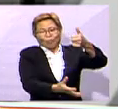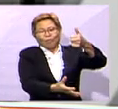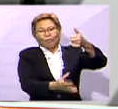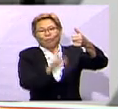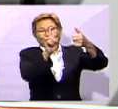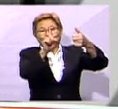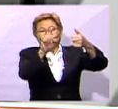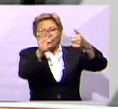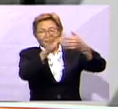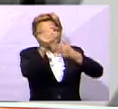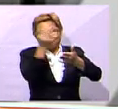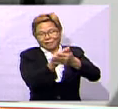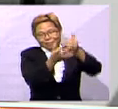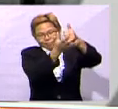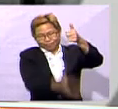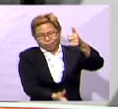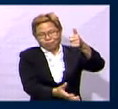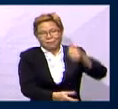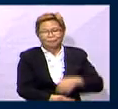sejumlah RM1 bilion.